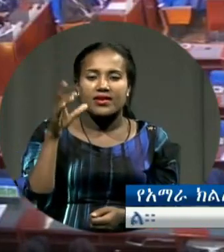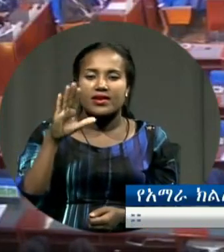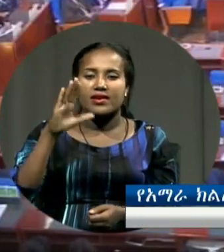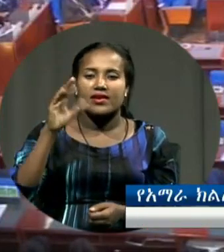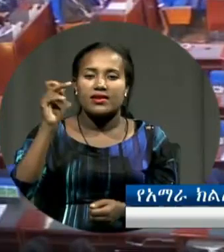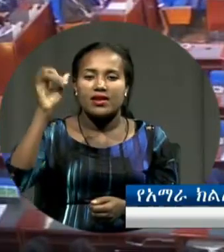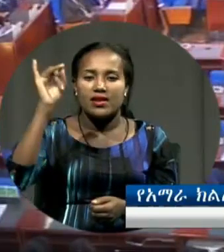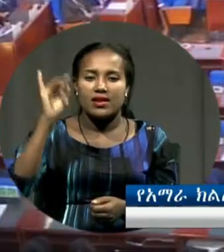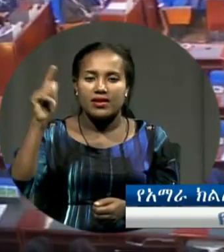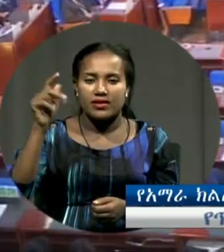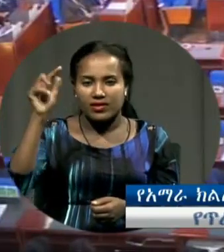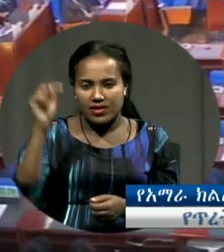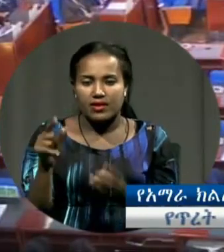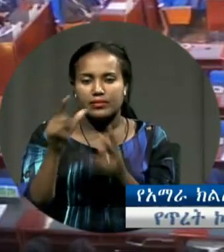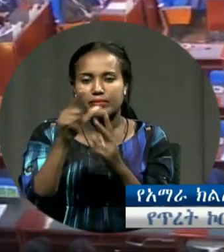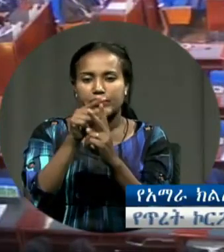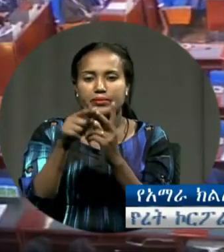ከደላንታ ምርጫ ክልል።